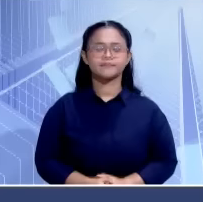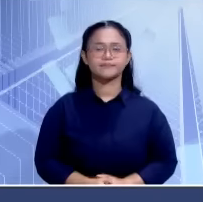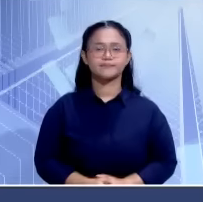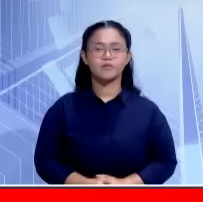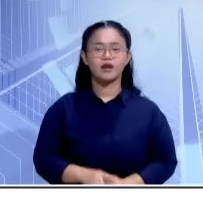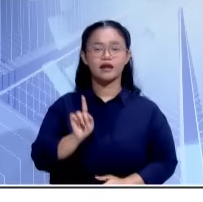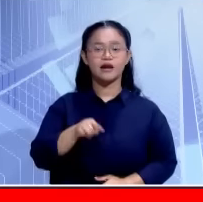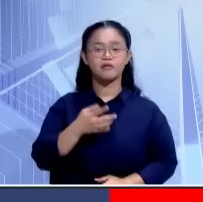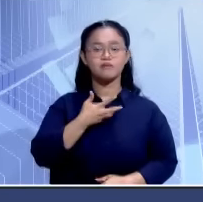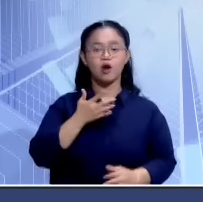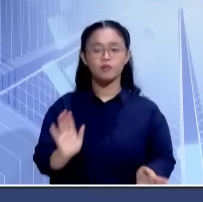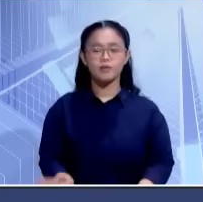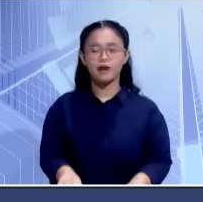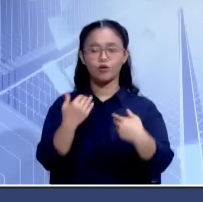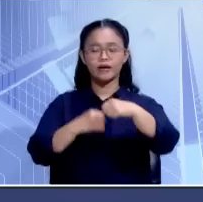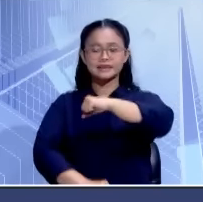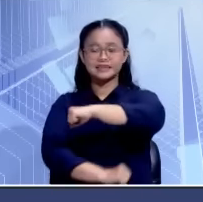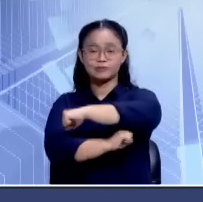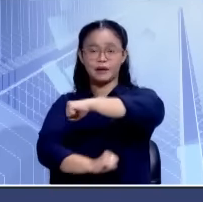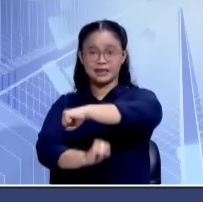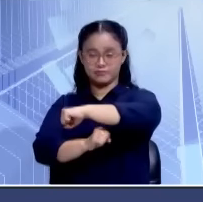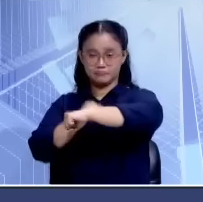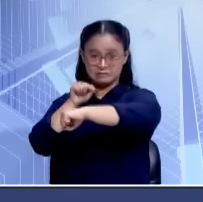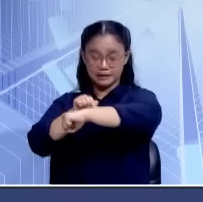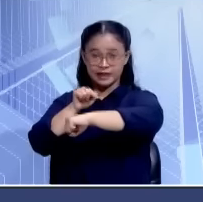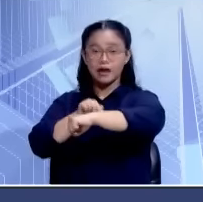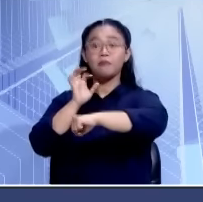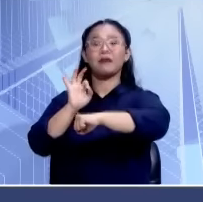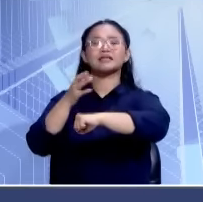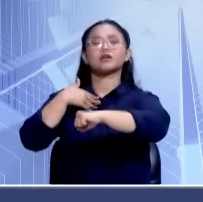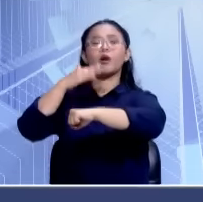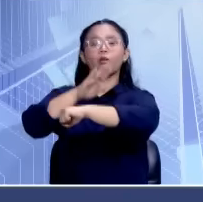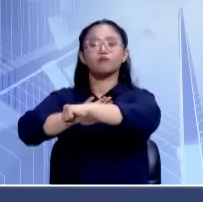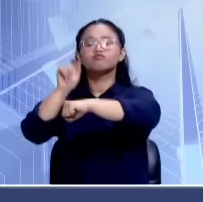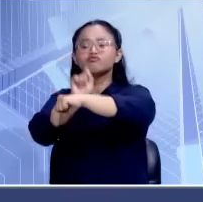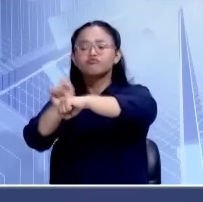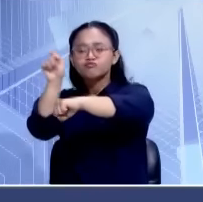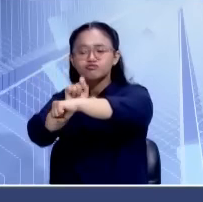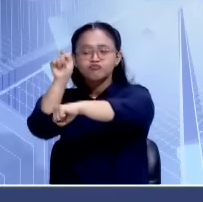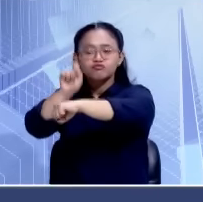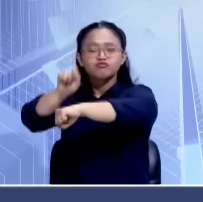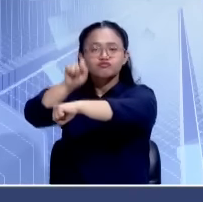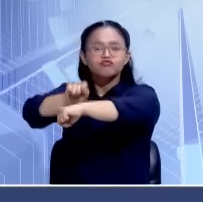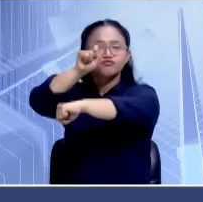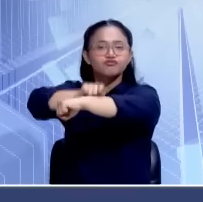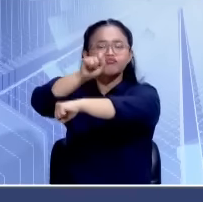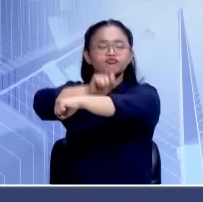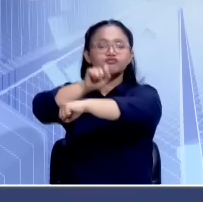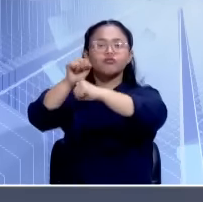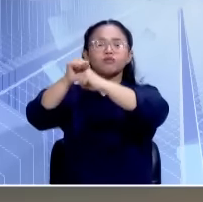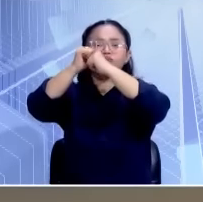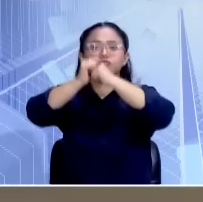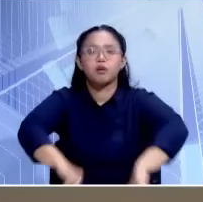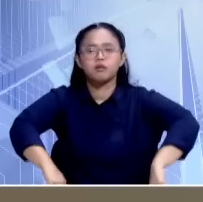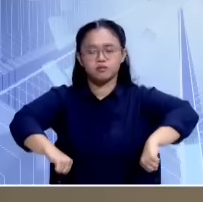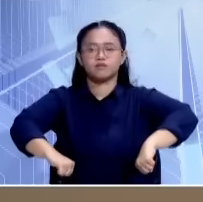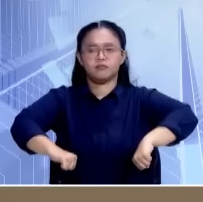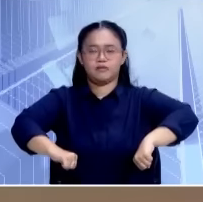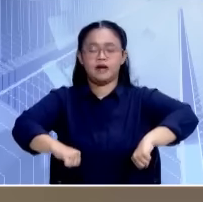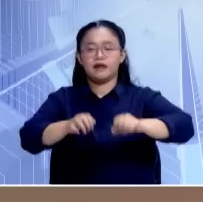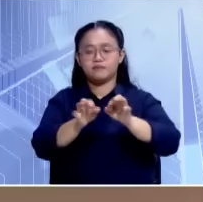Proyek pembangunan jembatan Pemkot Makassar ini ambruk saat proses pengecoran di Jalan Pampang, Kecamatan Panakukang. Jembatan yang